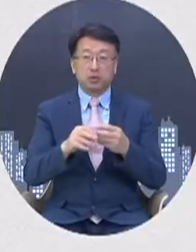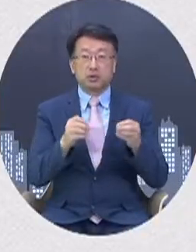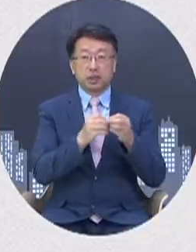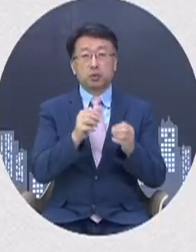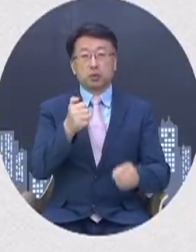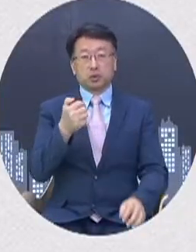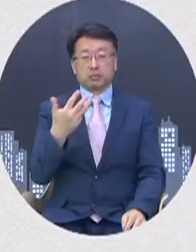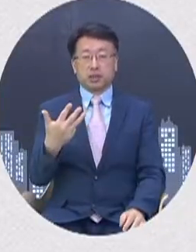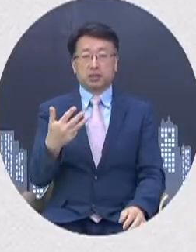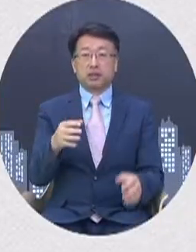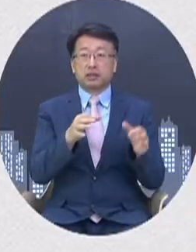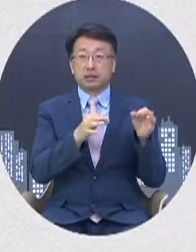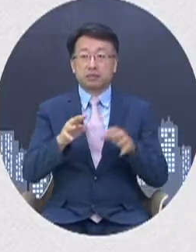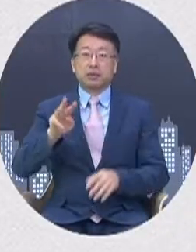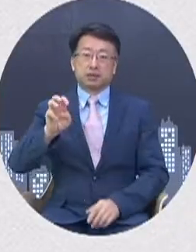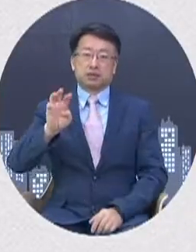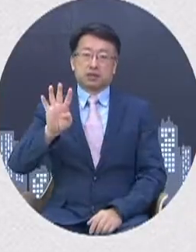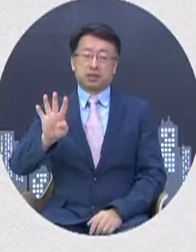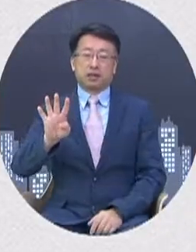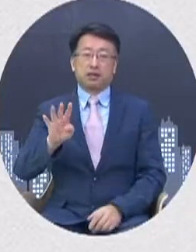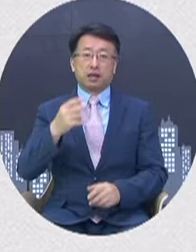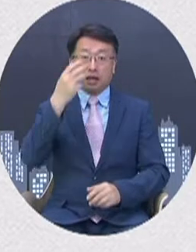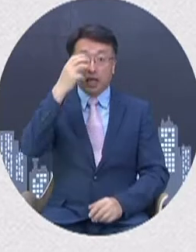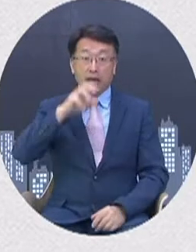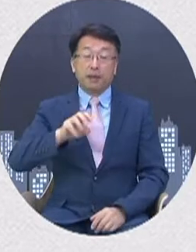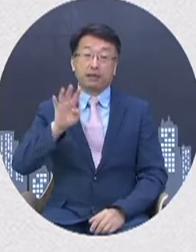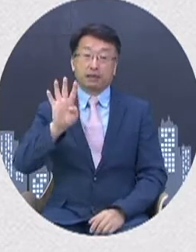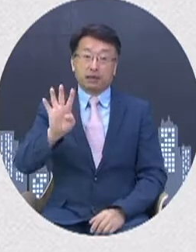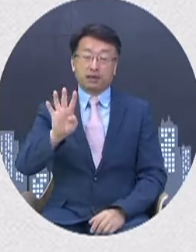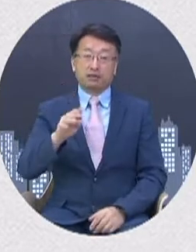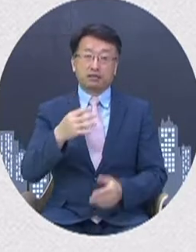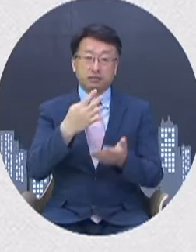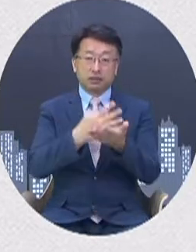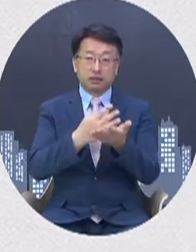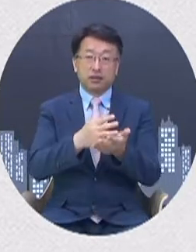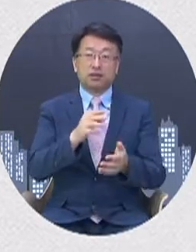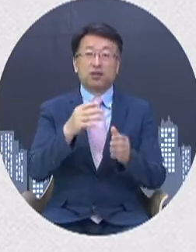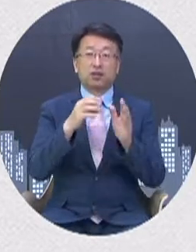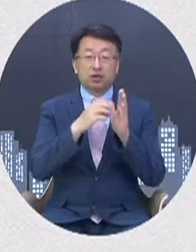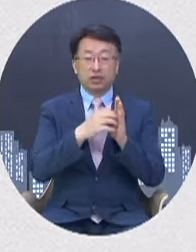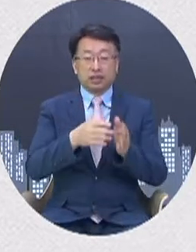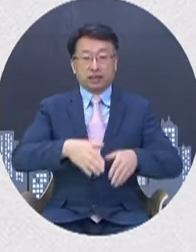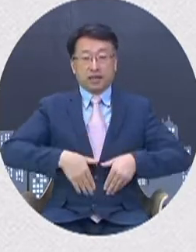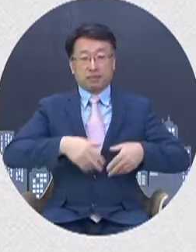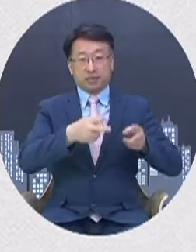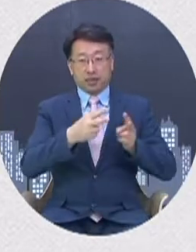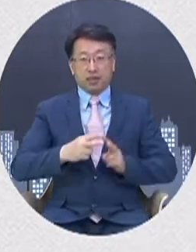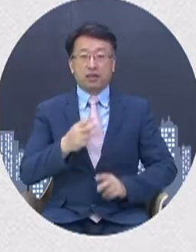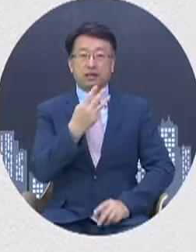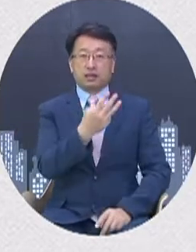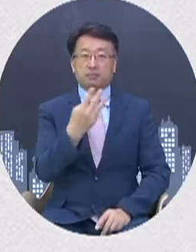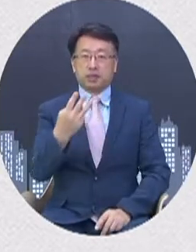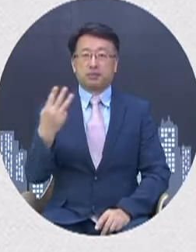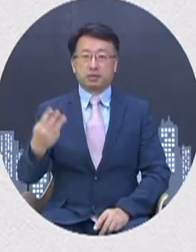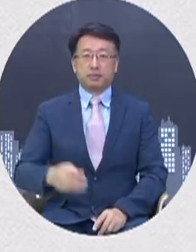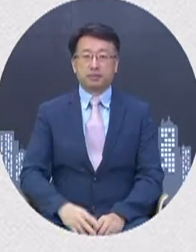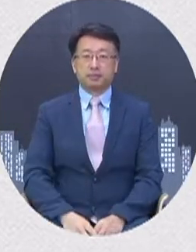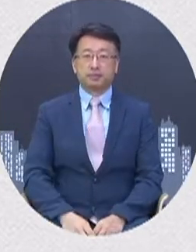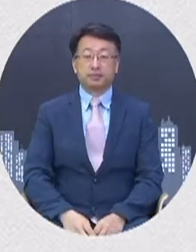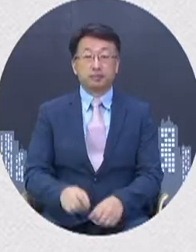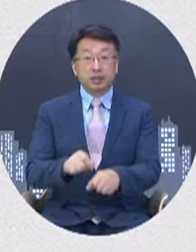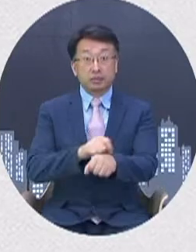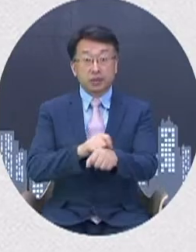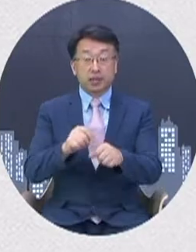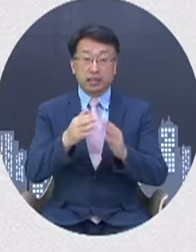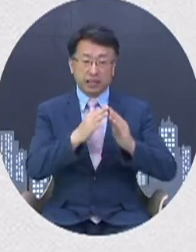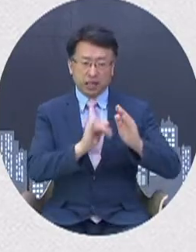창원 58명, 김해 34명, 함안 4명, 사천, 거제, 남해 각 3명 등입니다.